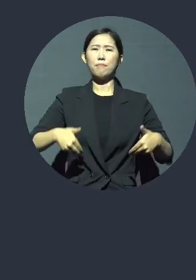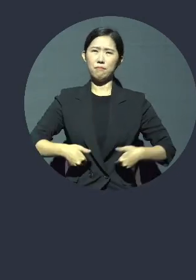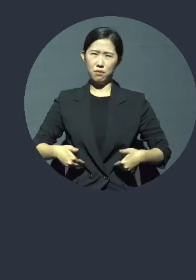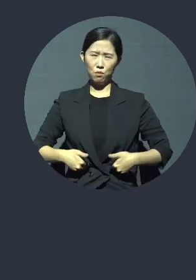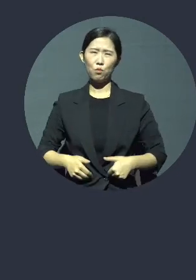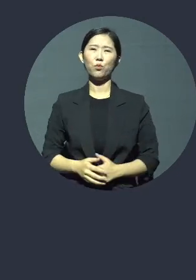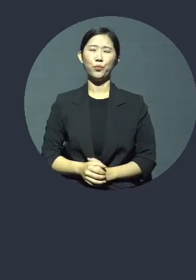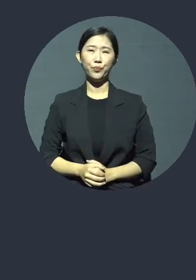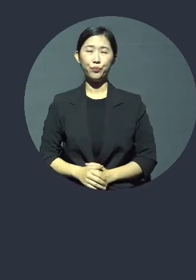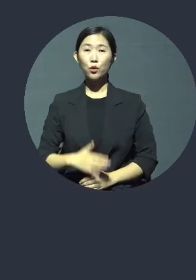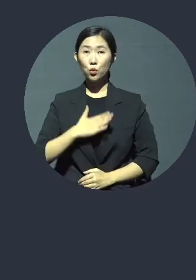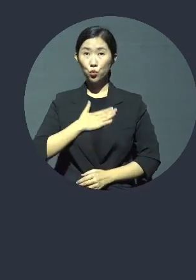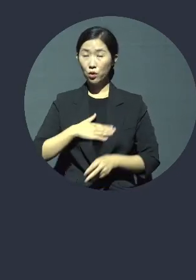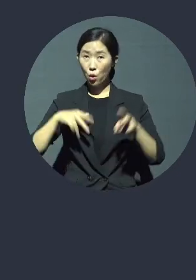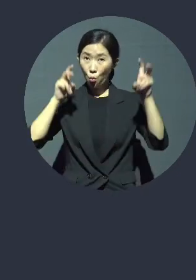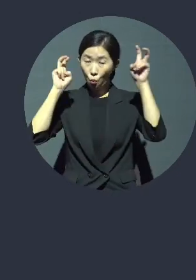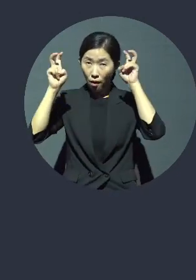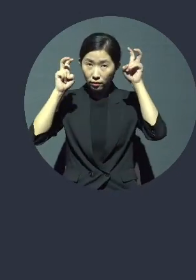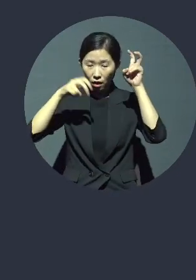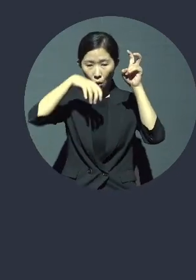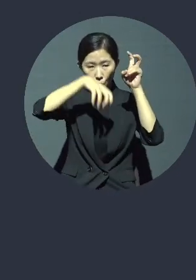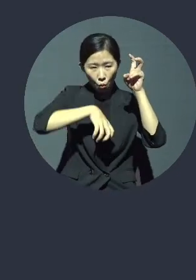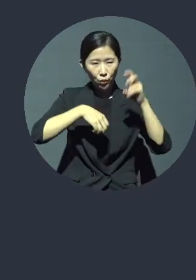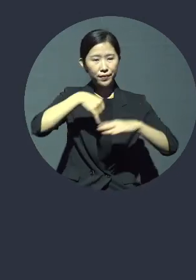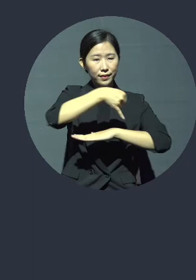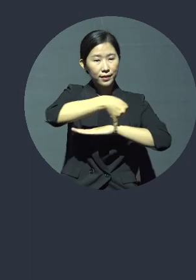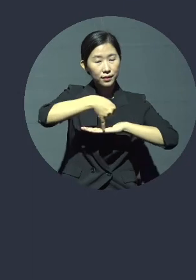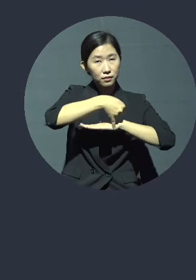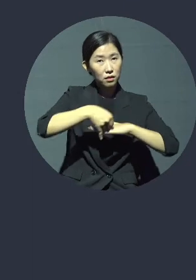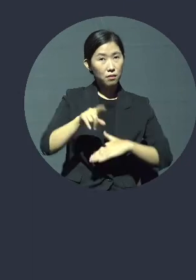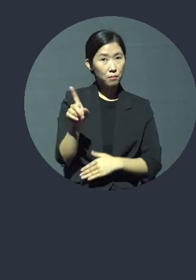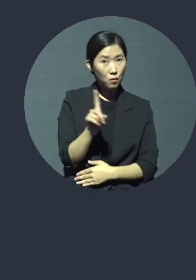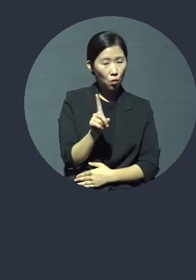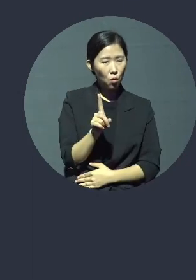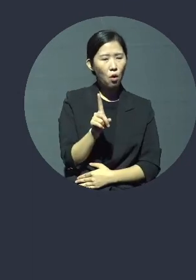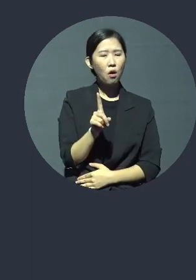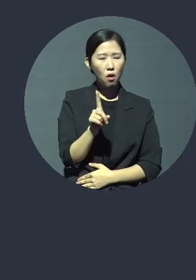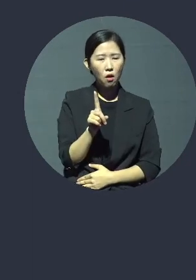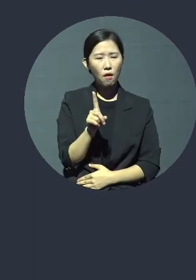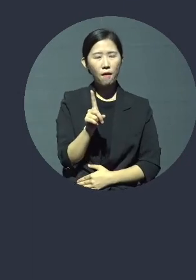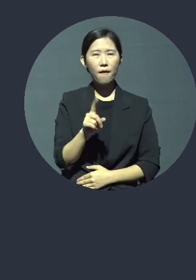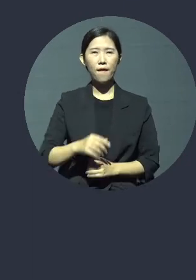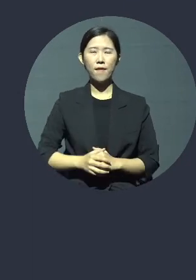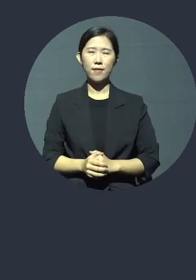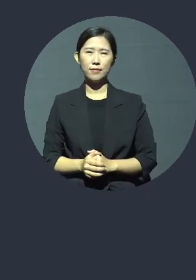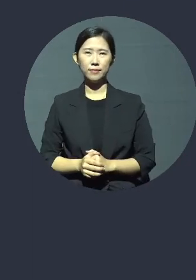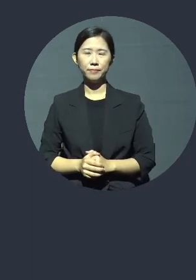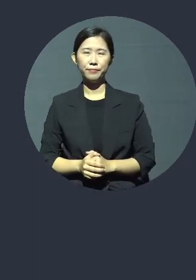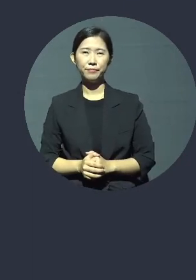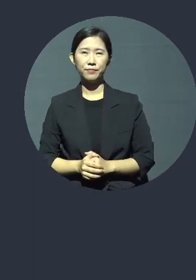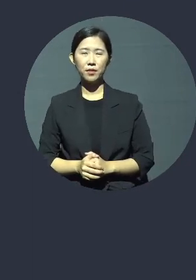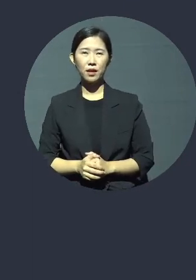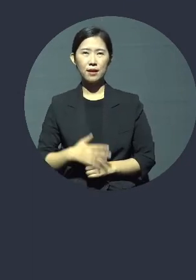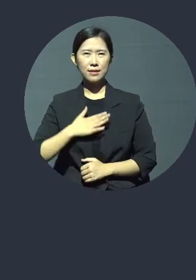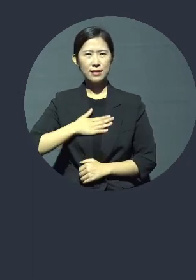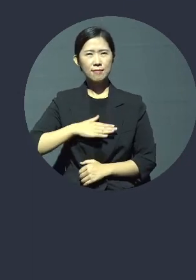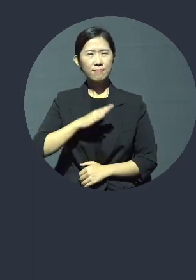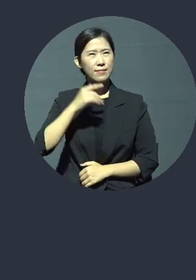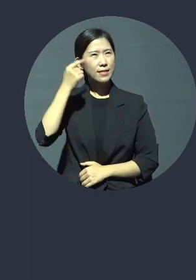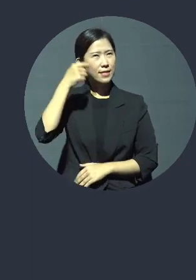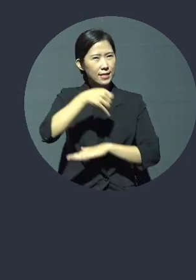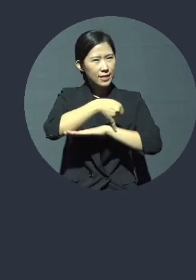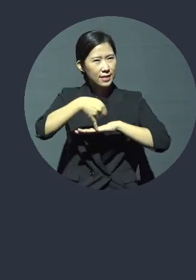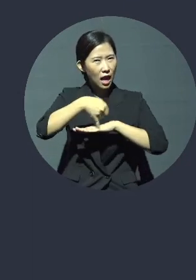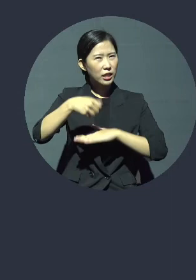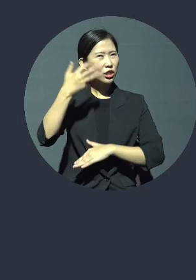저희 회사의 디자인이 나름 지속적인 성장을 이뤄온 가장 큰 배경 중에 하나는 강력한 디자인의 철학의